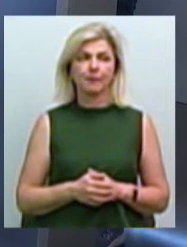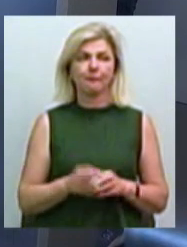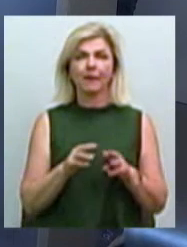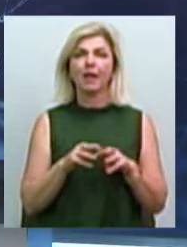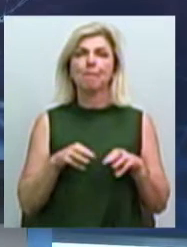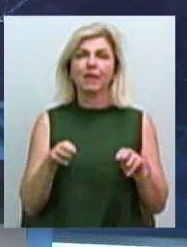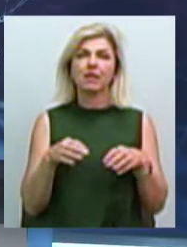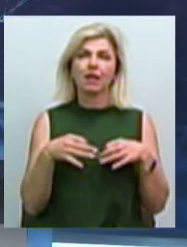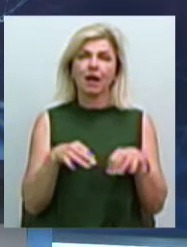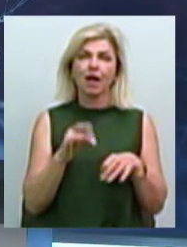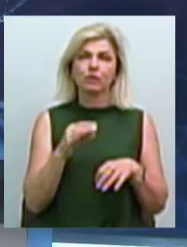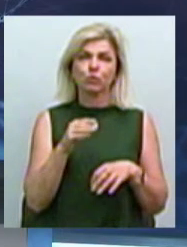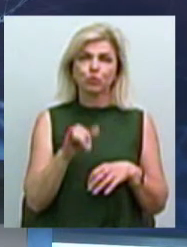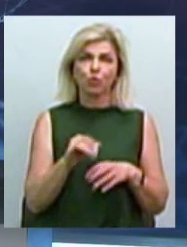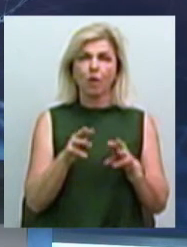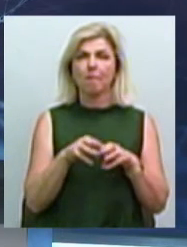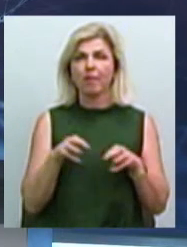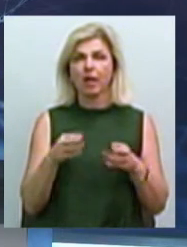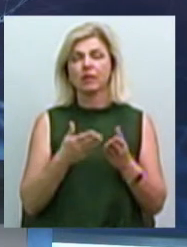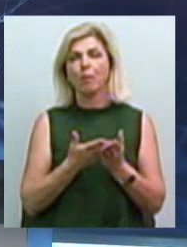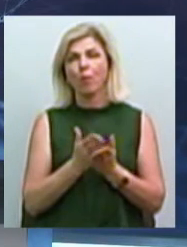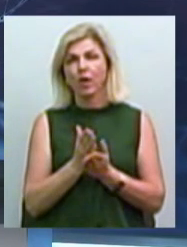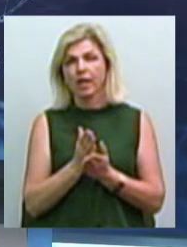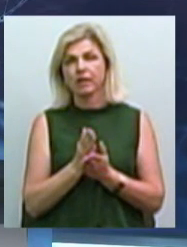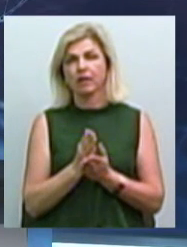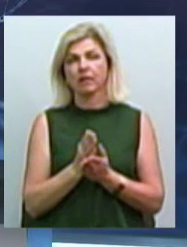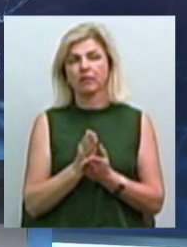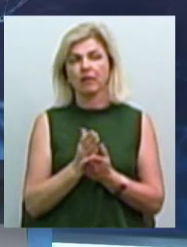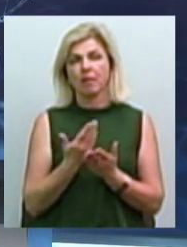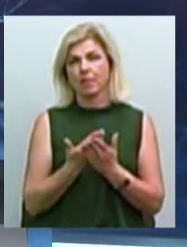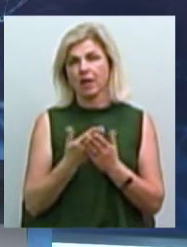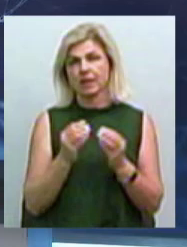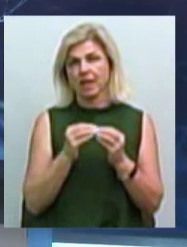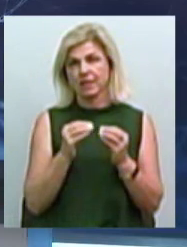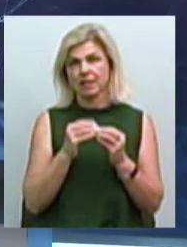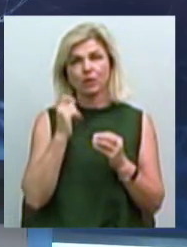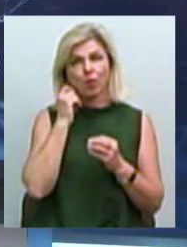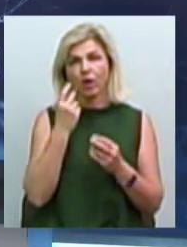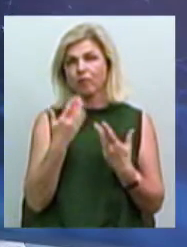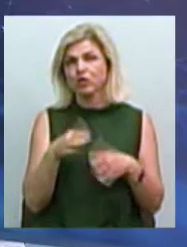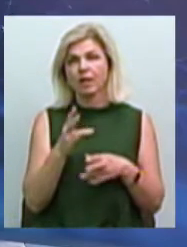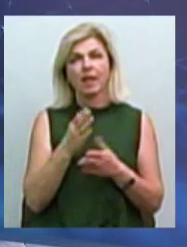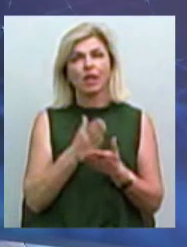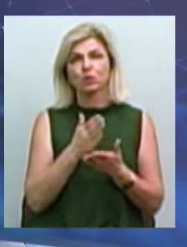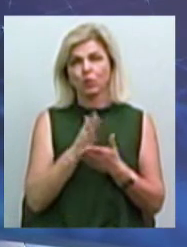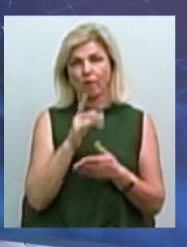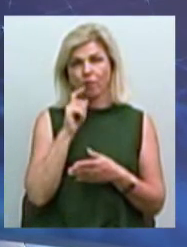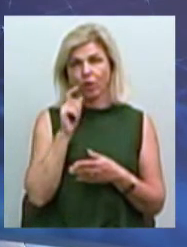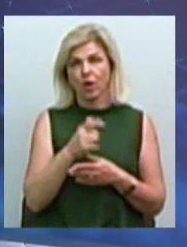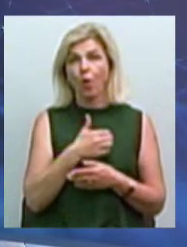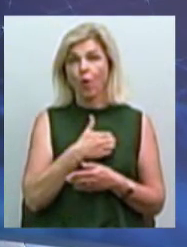Мінтрансу, так, Мінпромполітики, це міністерство, котрого вже, ну я не знаю, ну років 10, мабуть, не існує в Україні. Хоча це